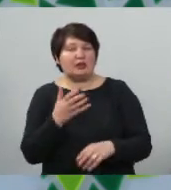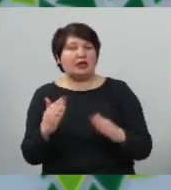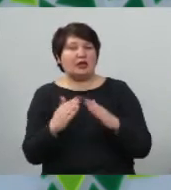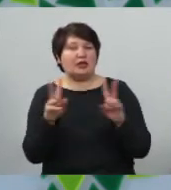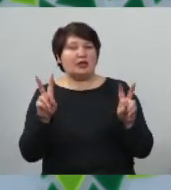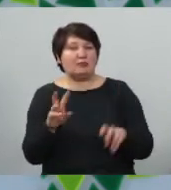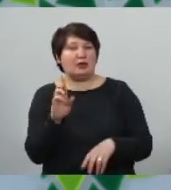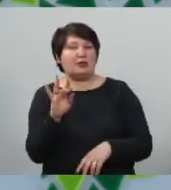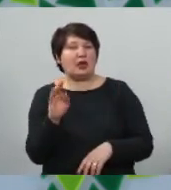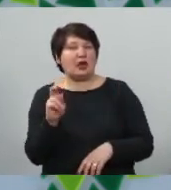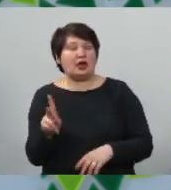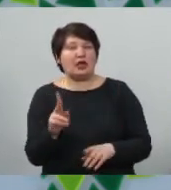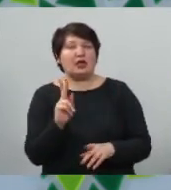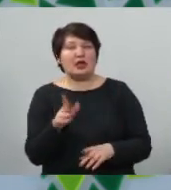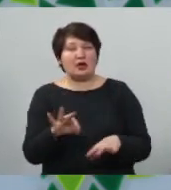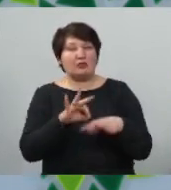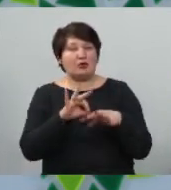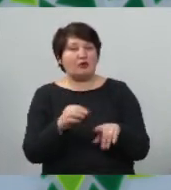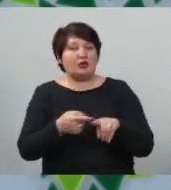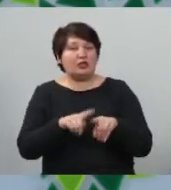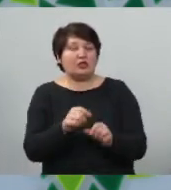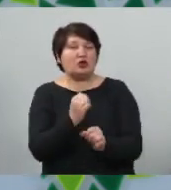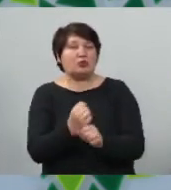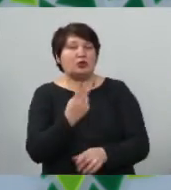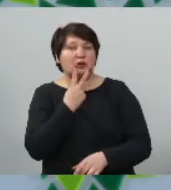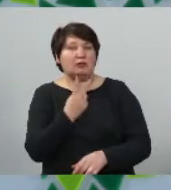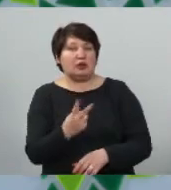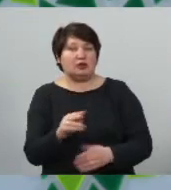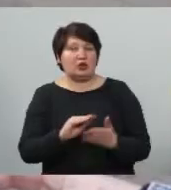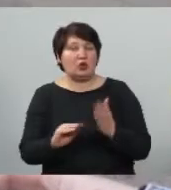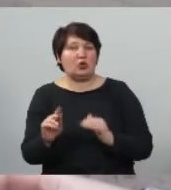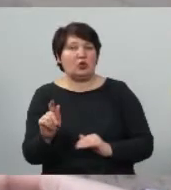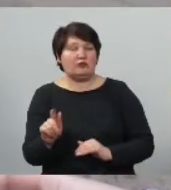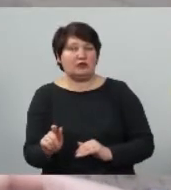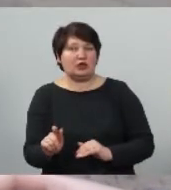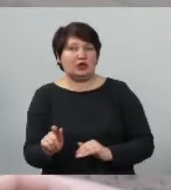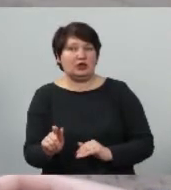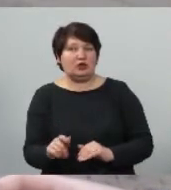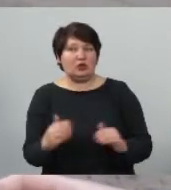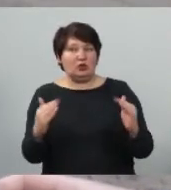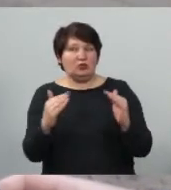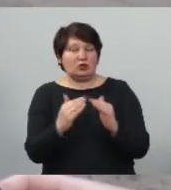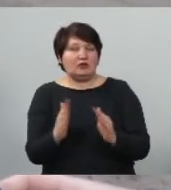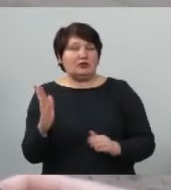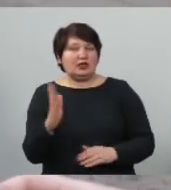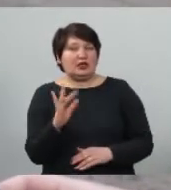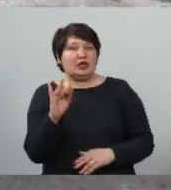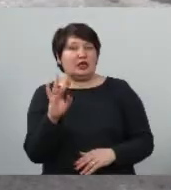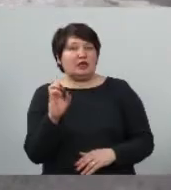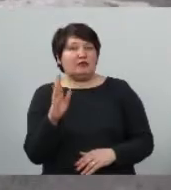Баб'як. Як проводять дезінфікаційні роботи, бачила Тетяна Куліковська. У будинку Василини Ільків уже